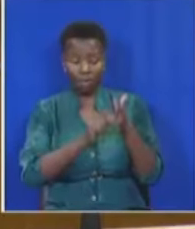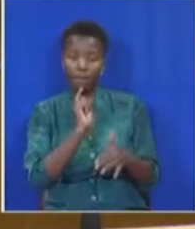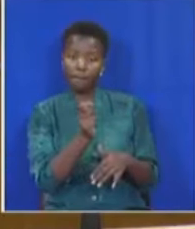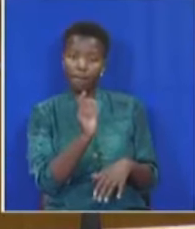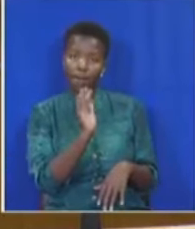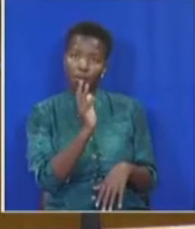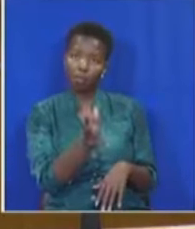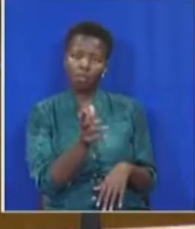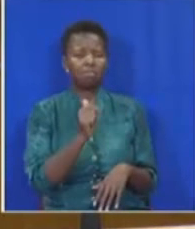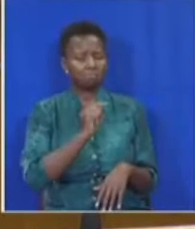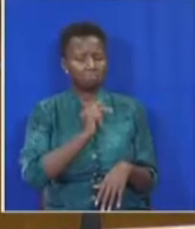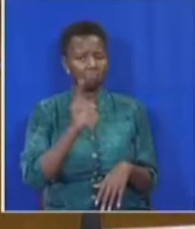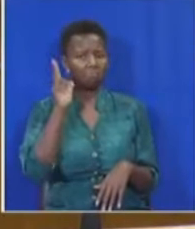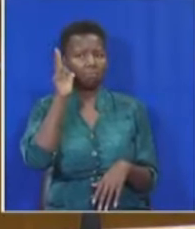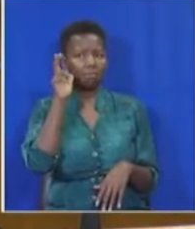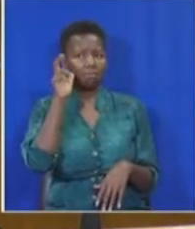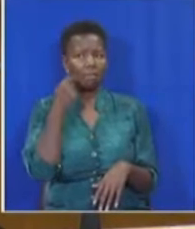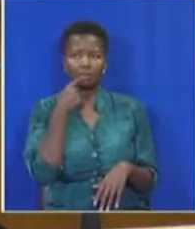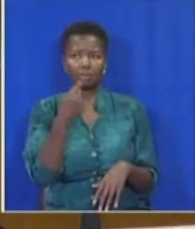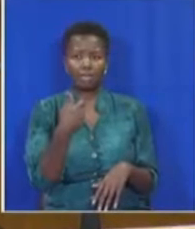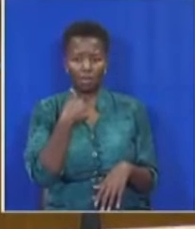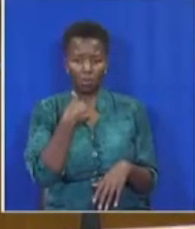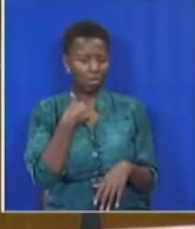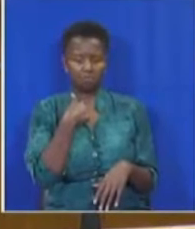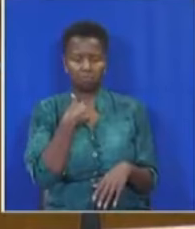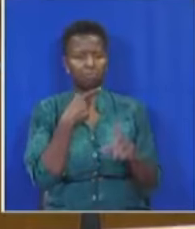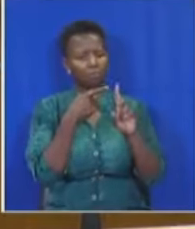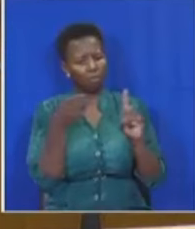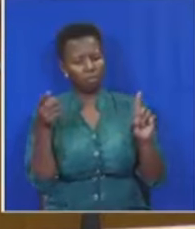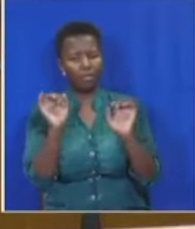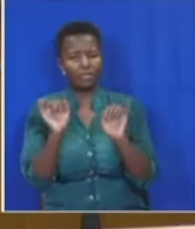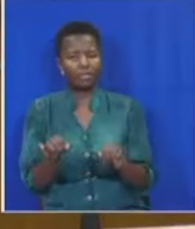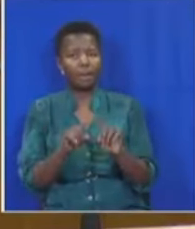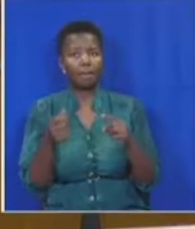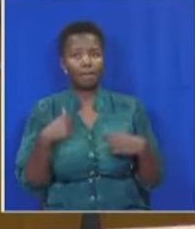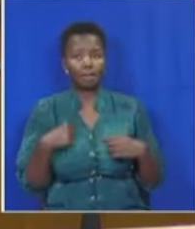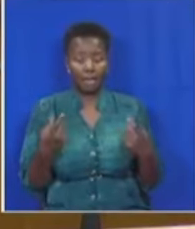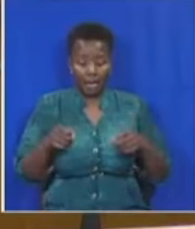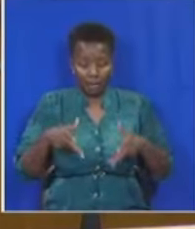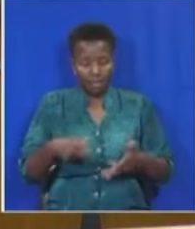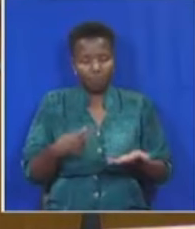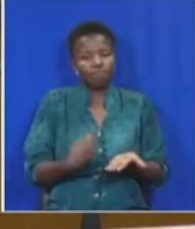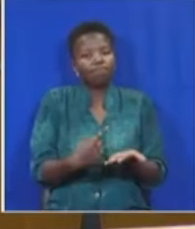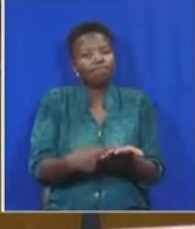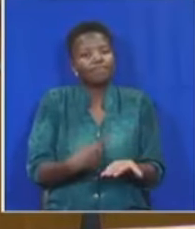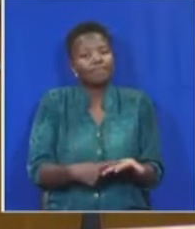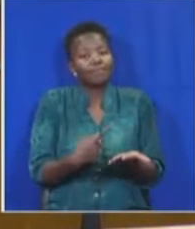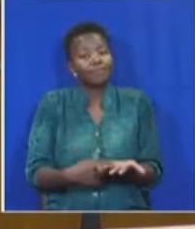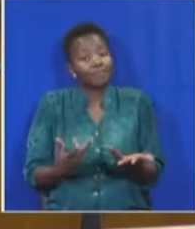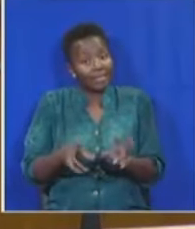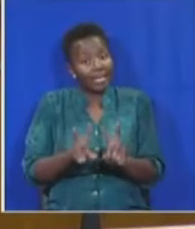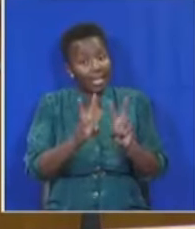leyo mna bendize ndizoxoxa leyo kule ndlu kuba engakwazanga